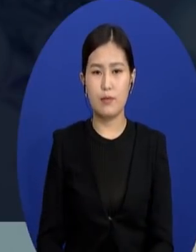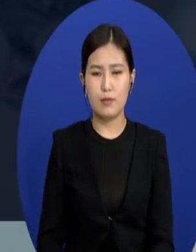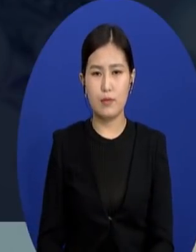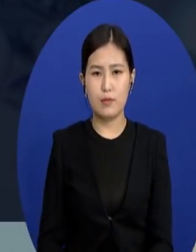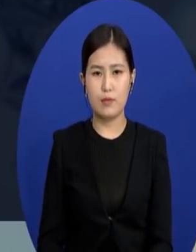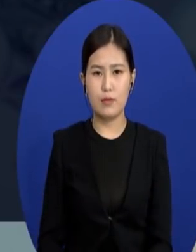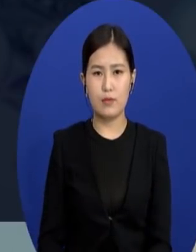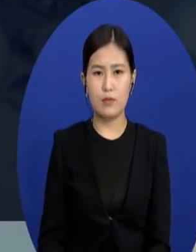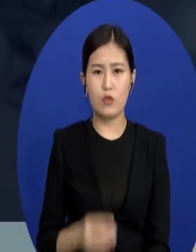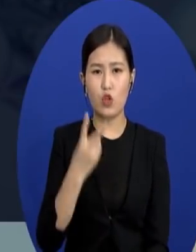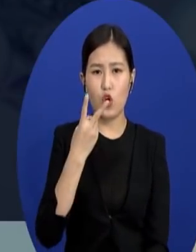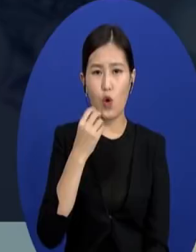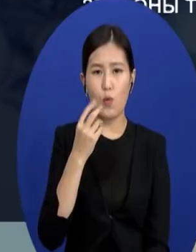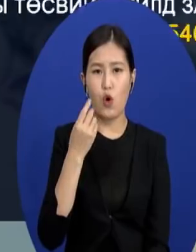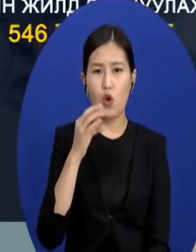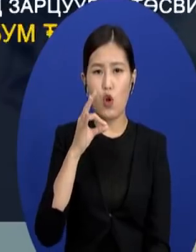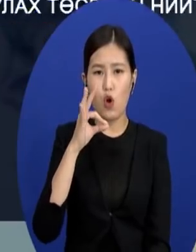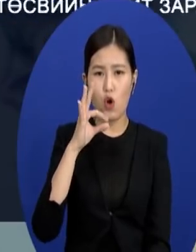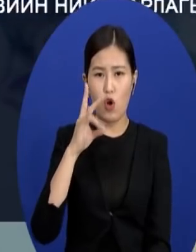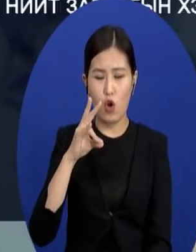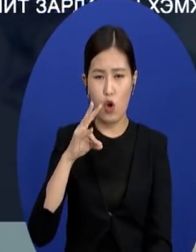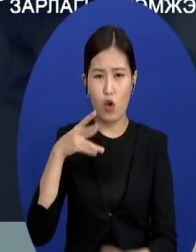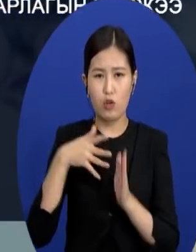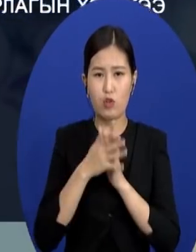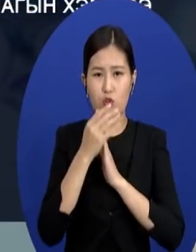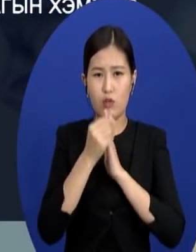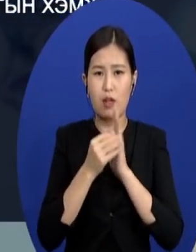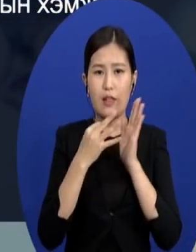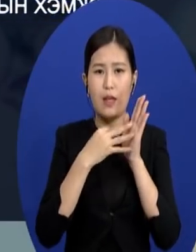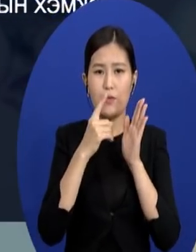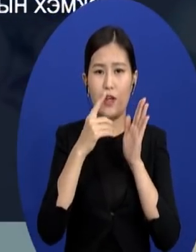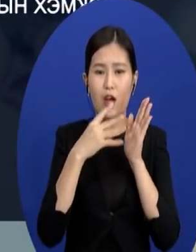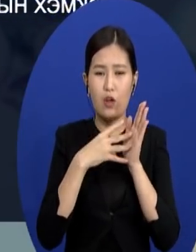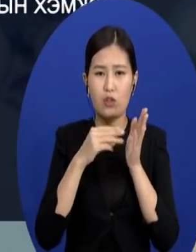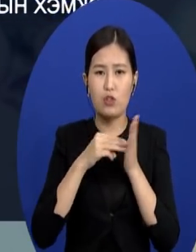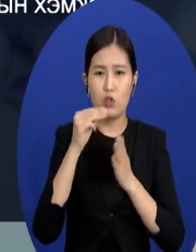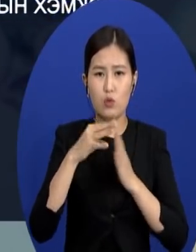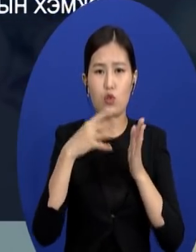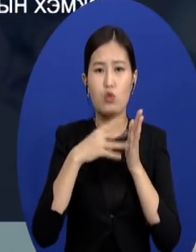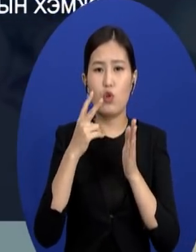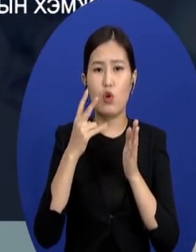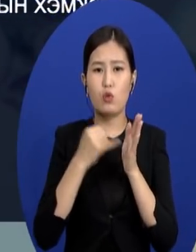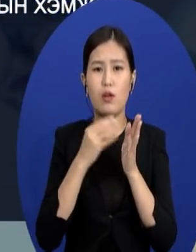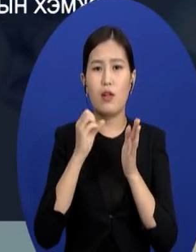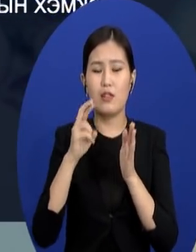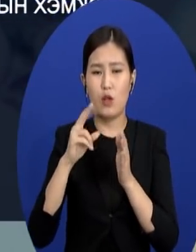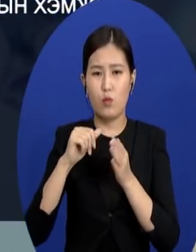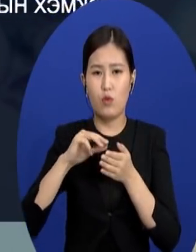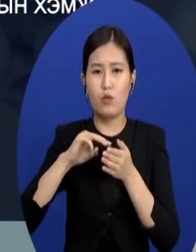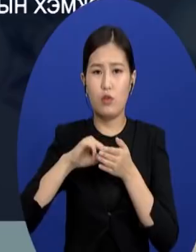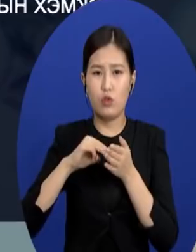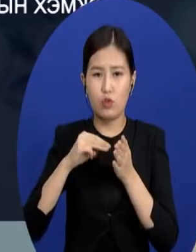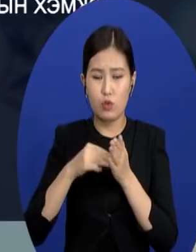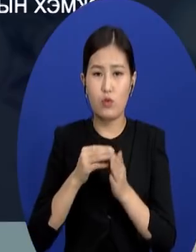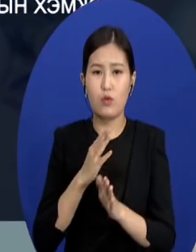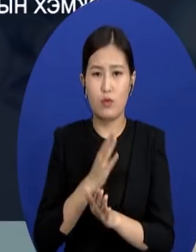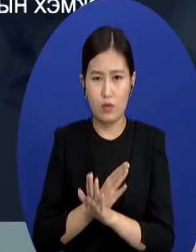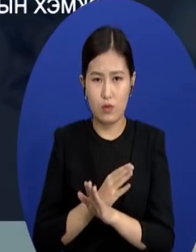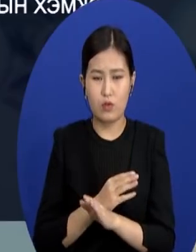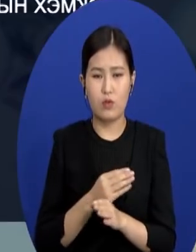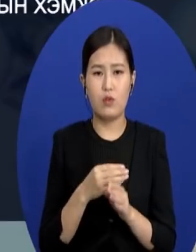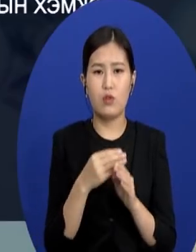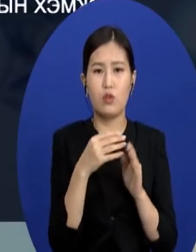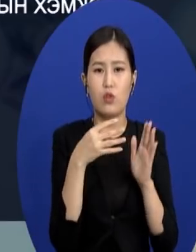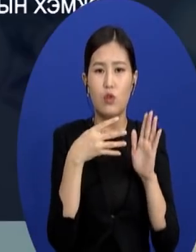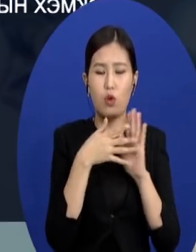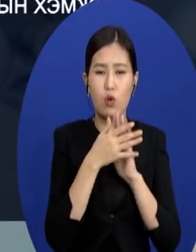Нийслэлийн 2020 оны төсвийг 819 тэрбум 926 сая төгрөг байхаар батлаад байна. Үүнд төсвийн орлого 791